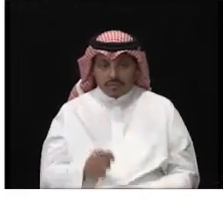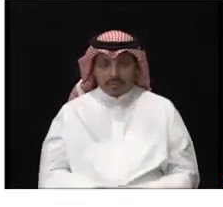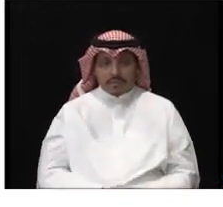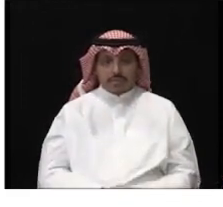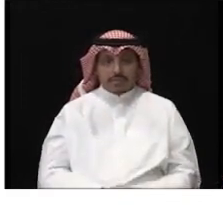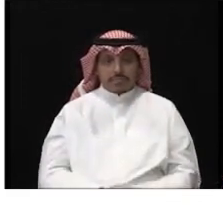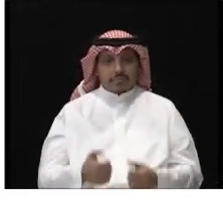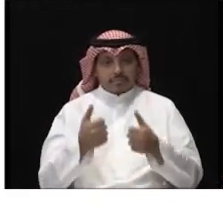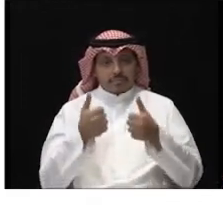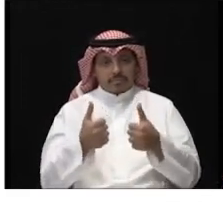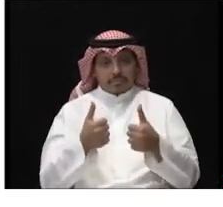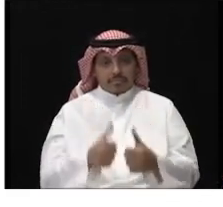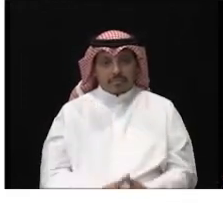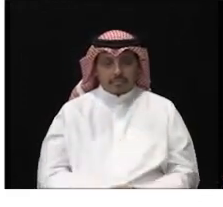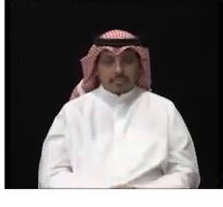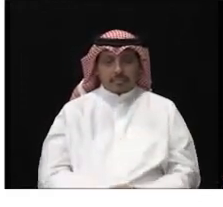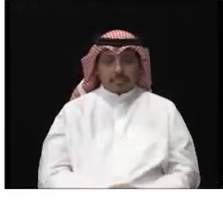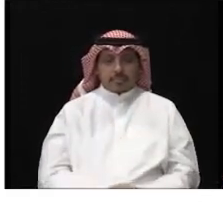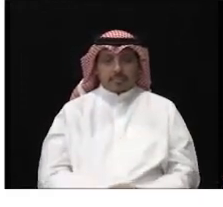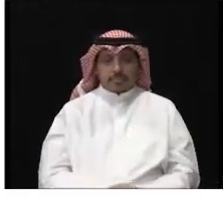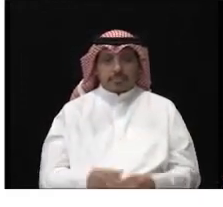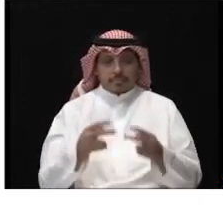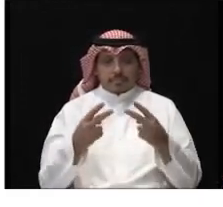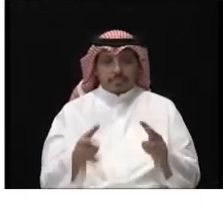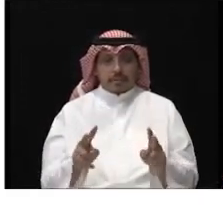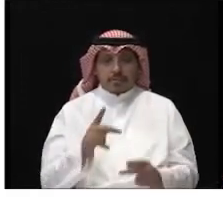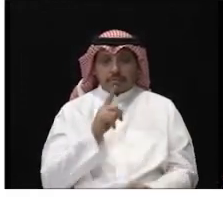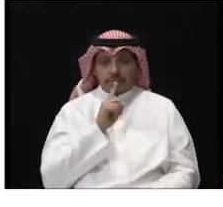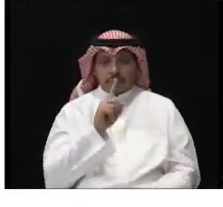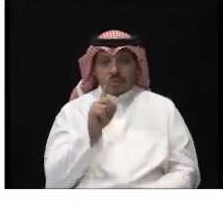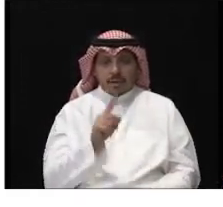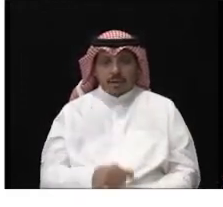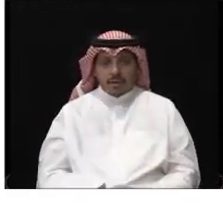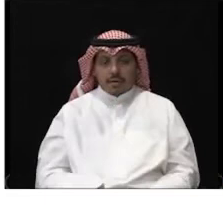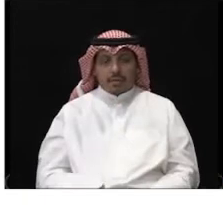أحسنتم. نبدأ بسم الله. الحرف الأول،